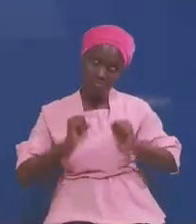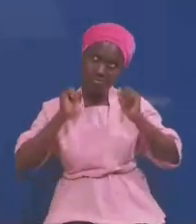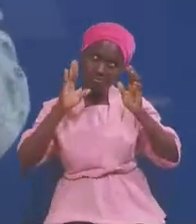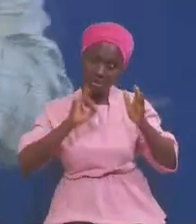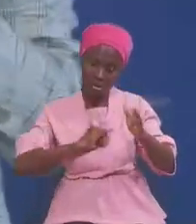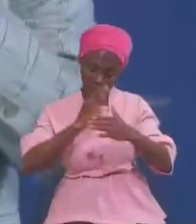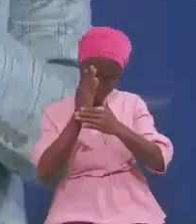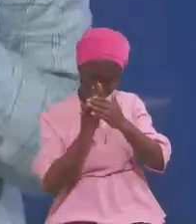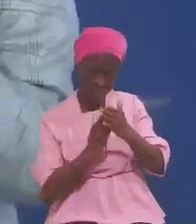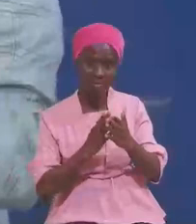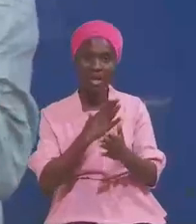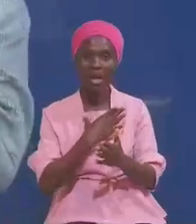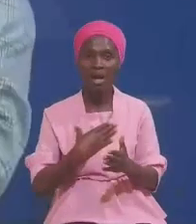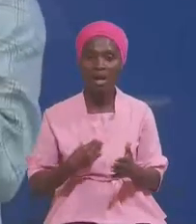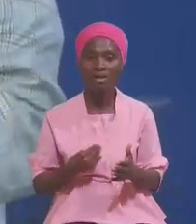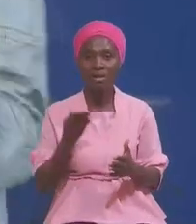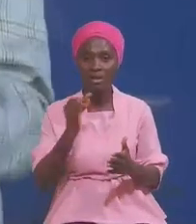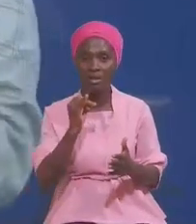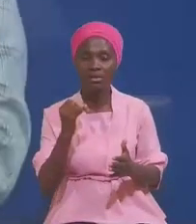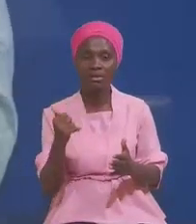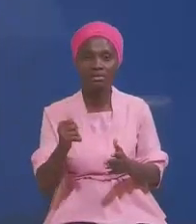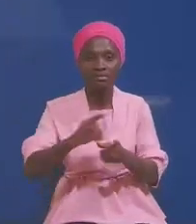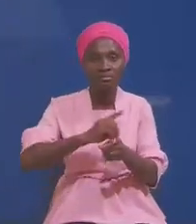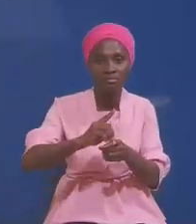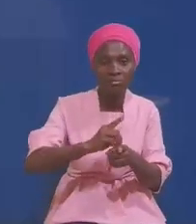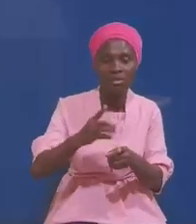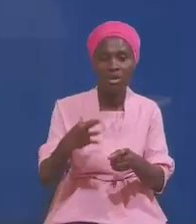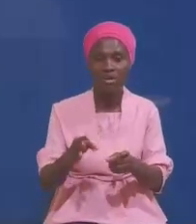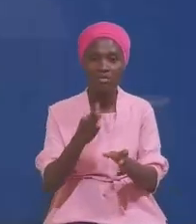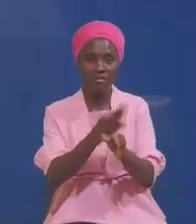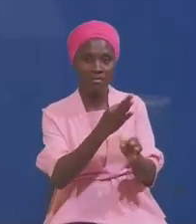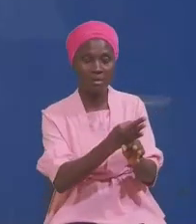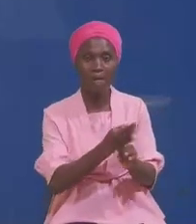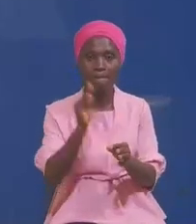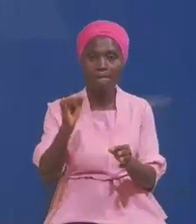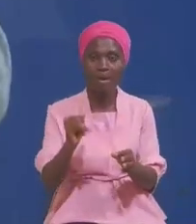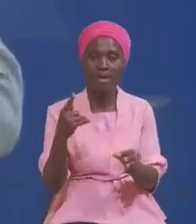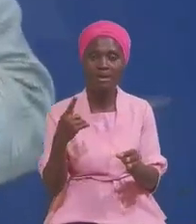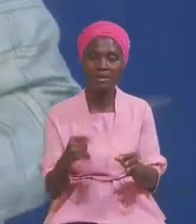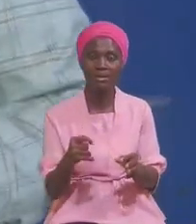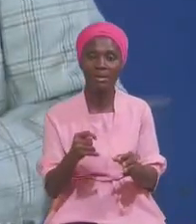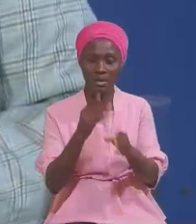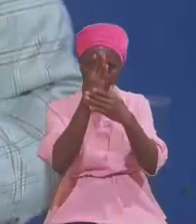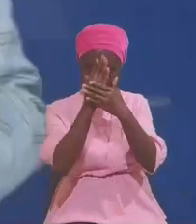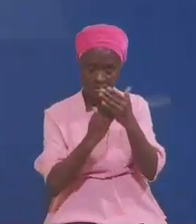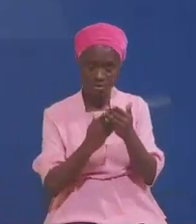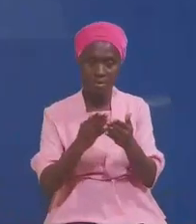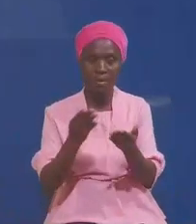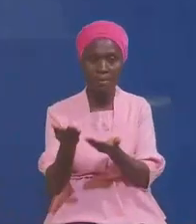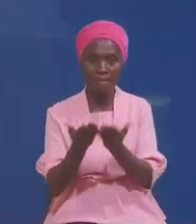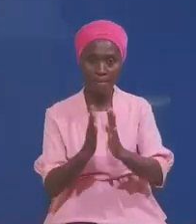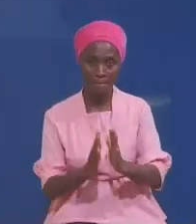m'abandonne. Il y a l'obligation de la fidélité par des messagers soumis.